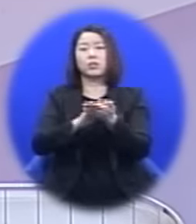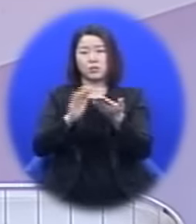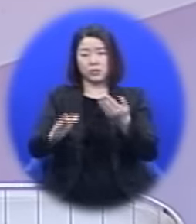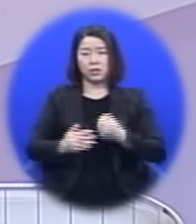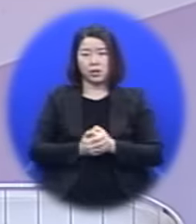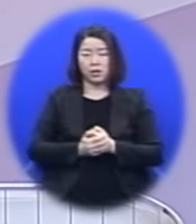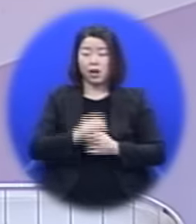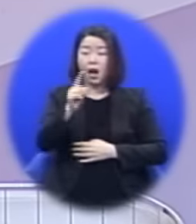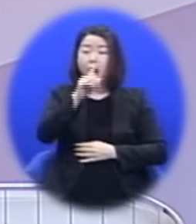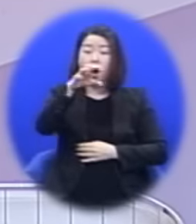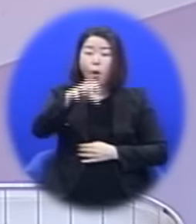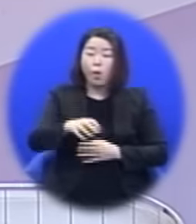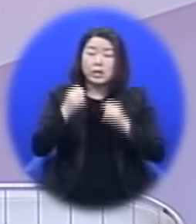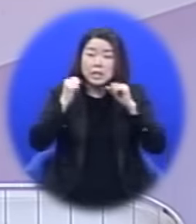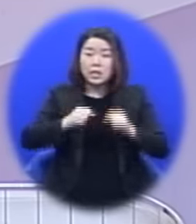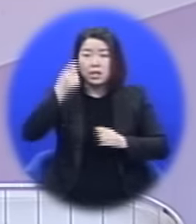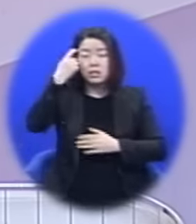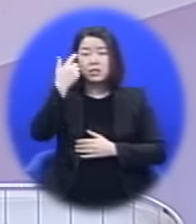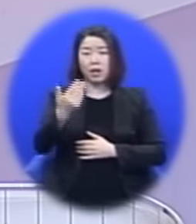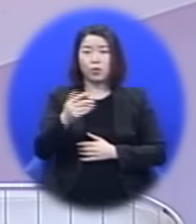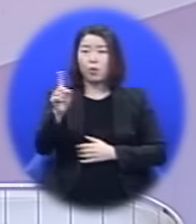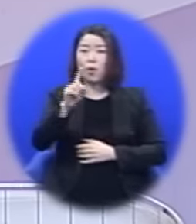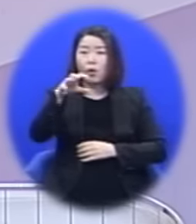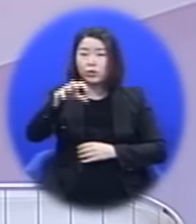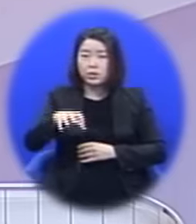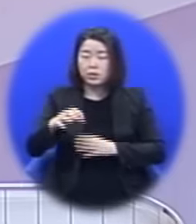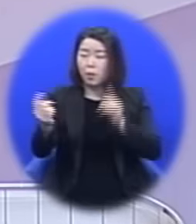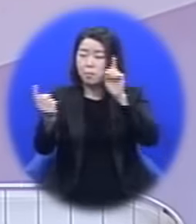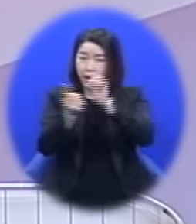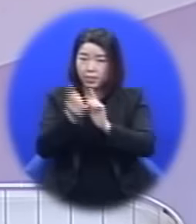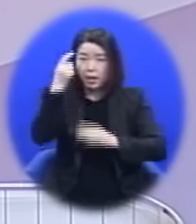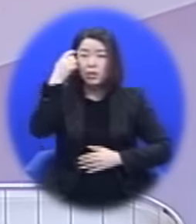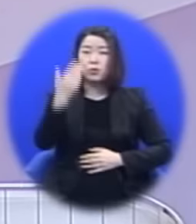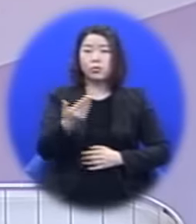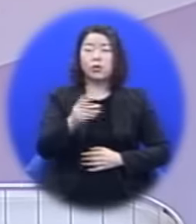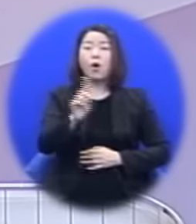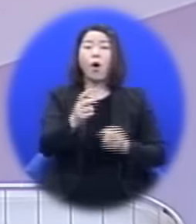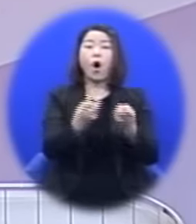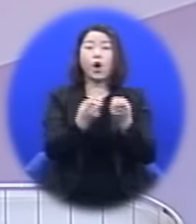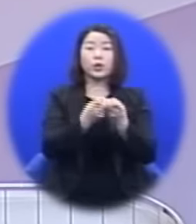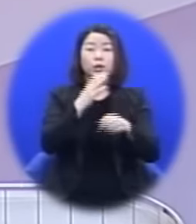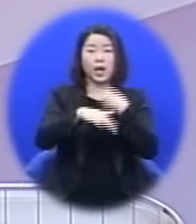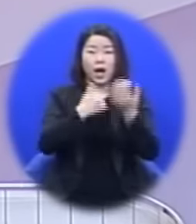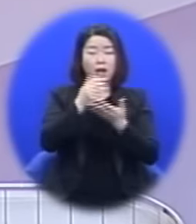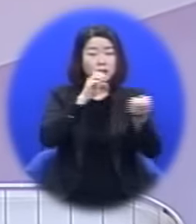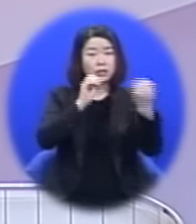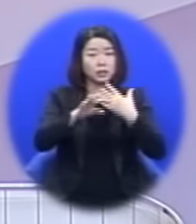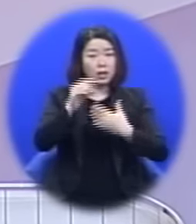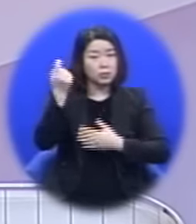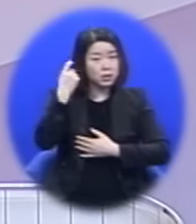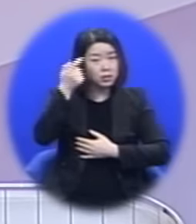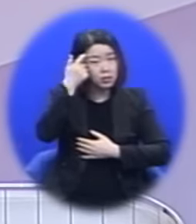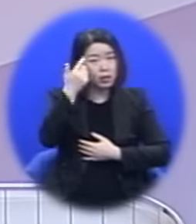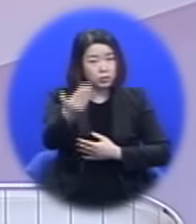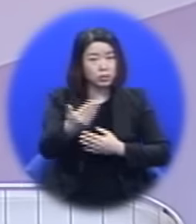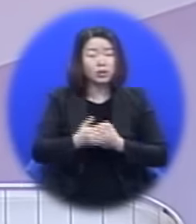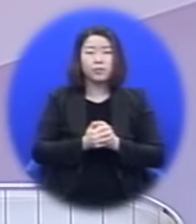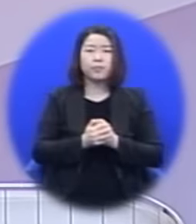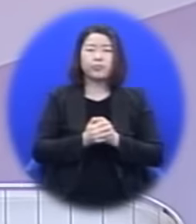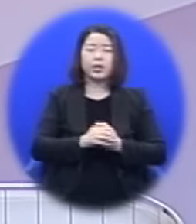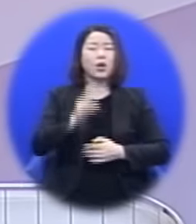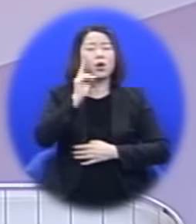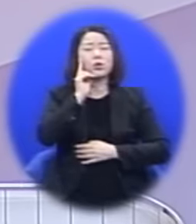하나님이 어디 계시냐고요? 어디서 하나님을 만나냐고요? 어떻게 하나님의 응답을 듣느냐고요?